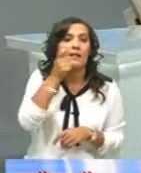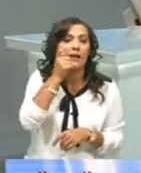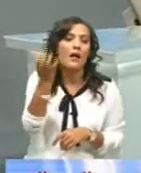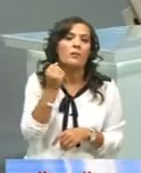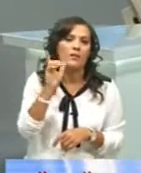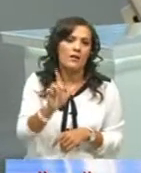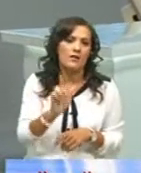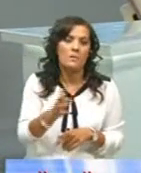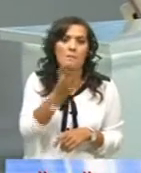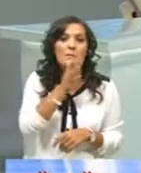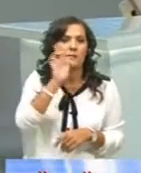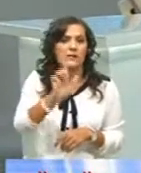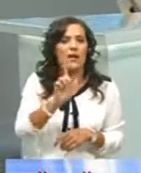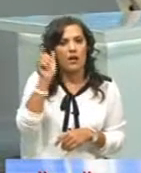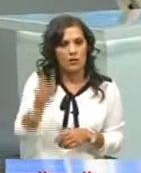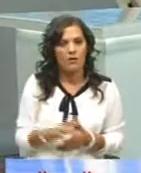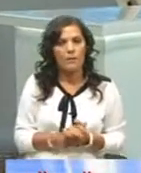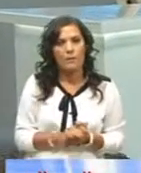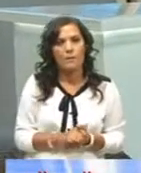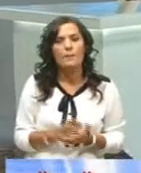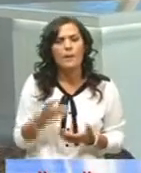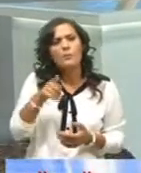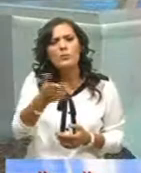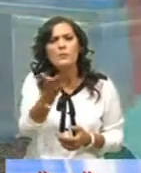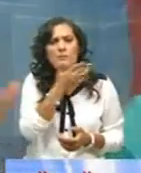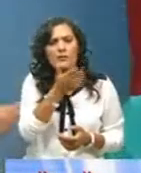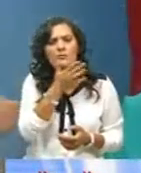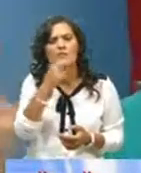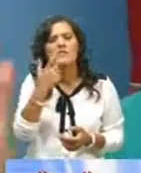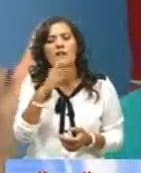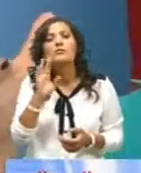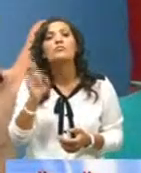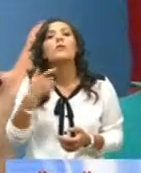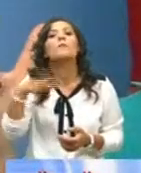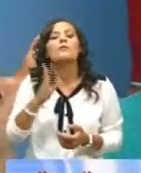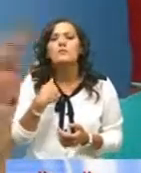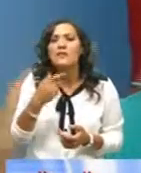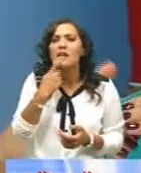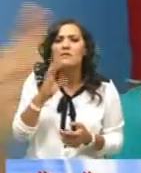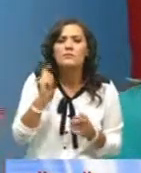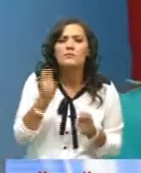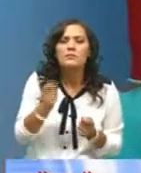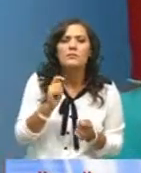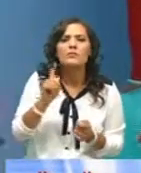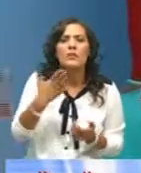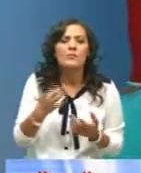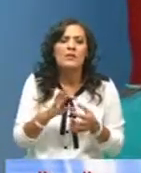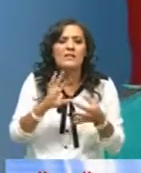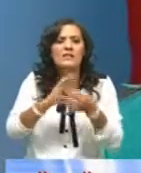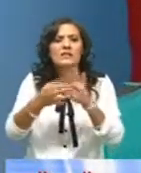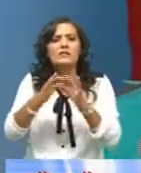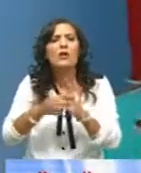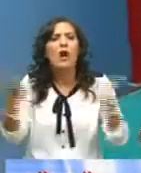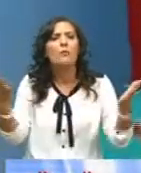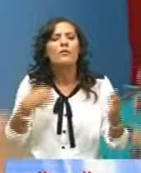gerek evliliğimiz gelin ya da bunu biliyorsak yaşını bir bulamıyorsak bir zincir kopardık